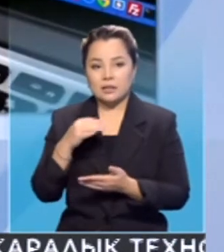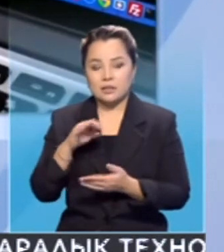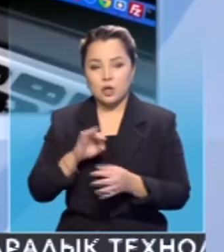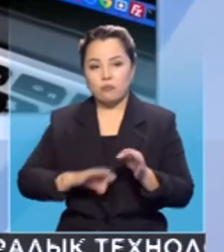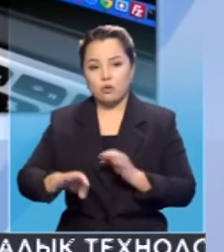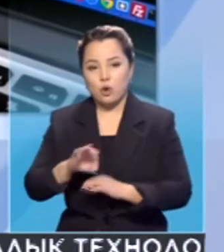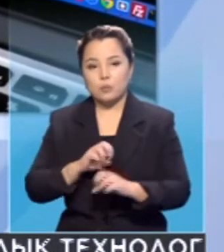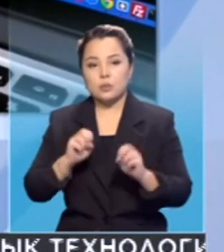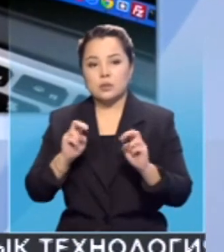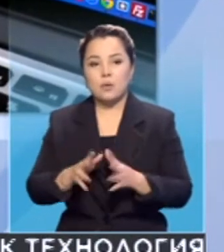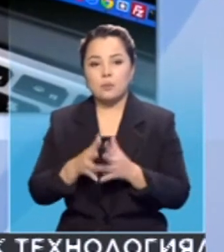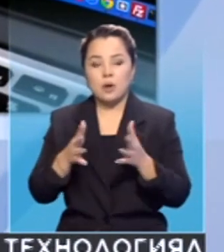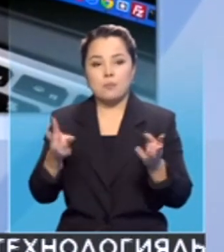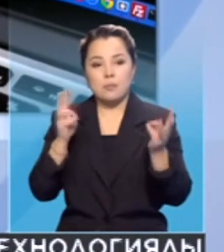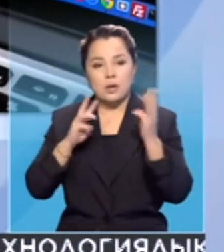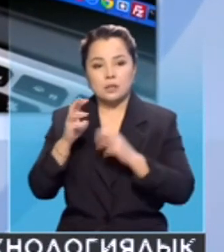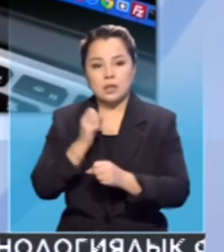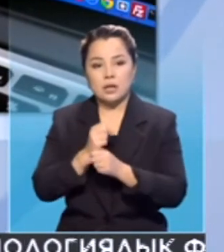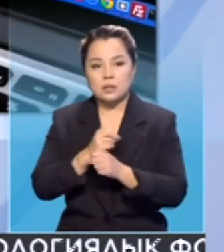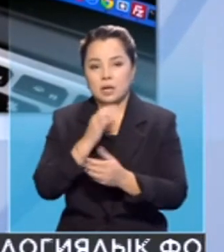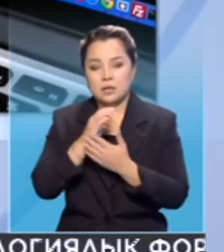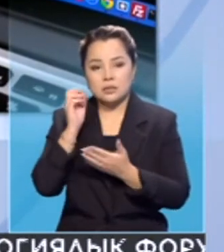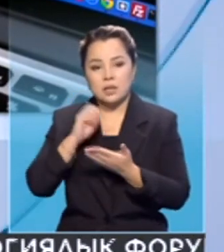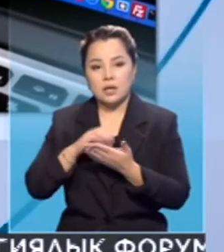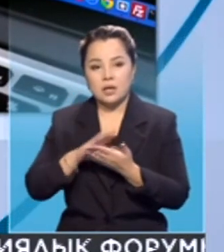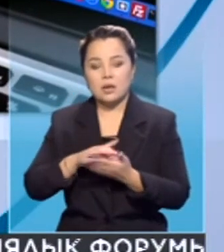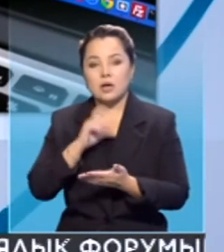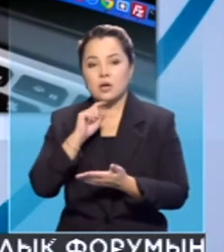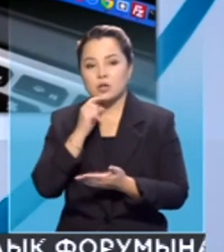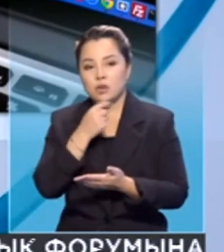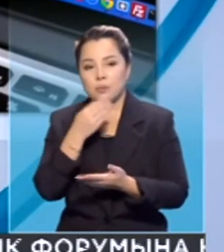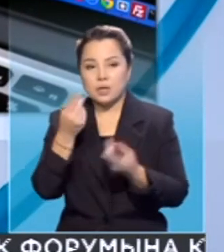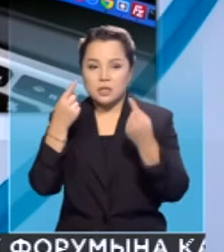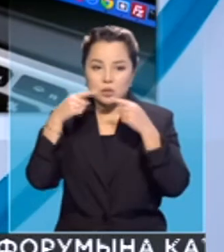инфрақұрылымды кең көлемді модернизациялау, цифрлық